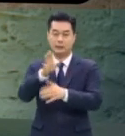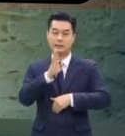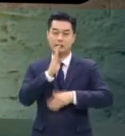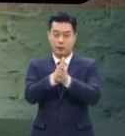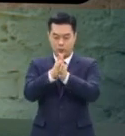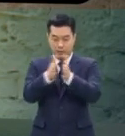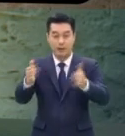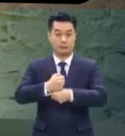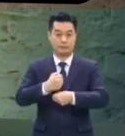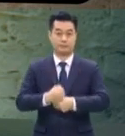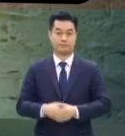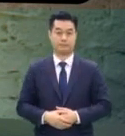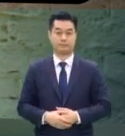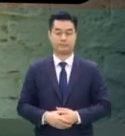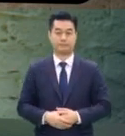시키겠습니다